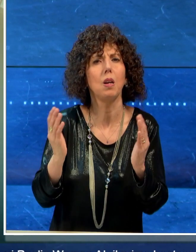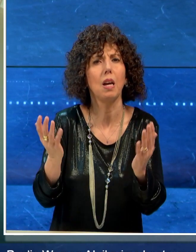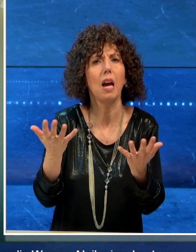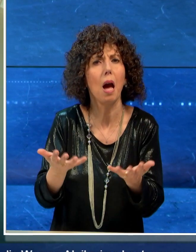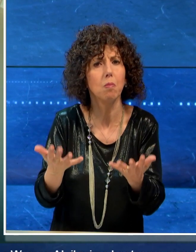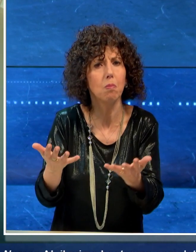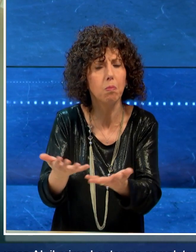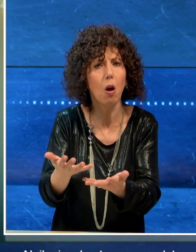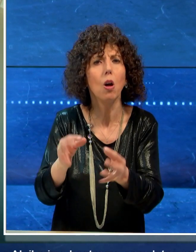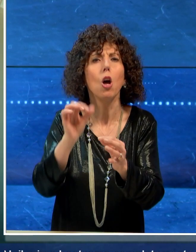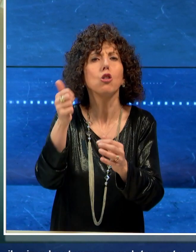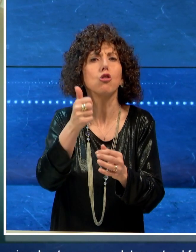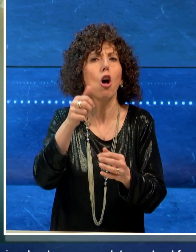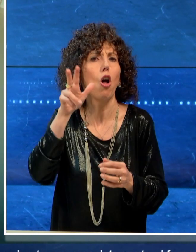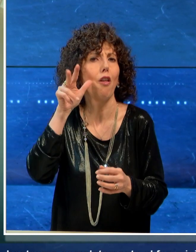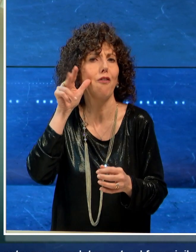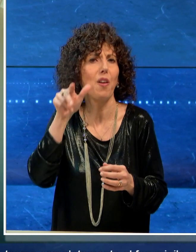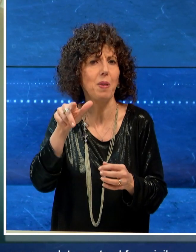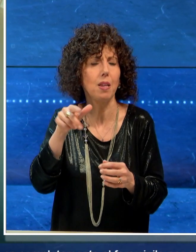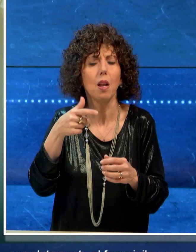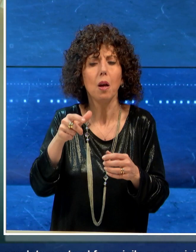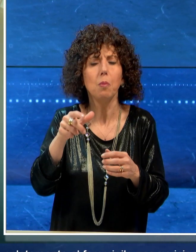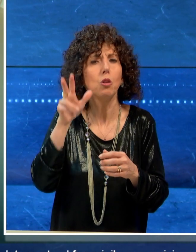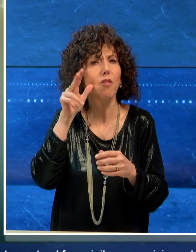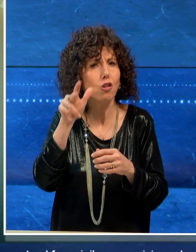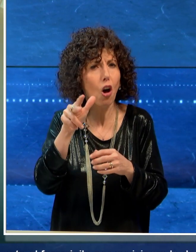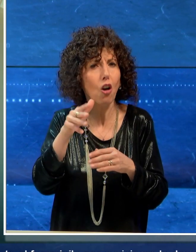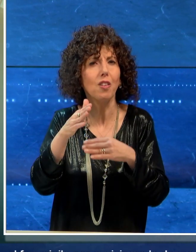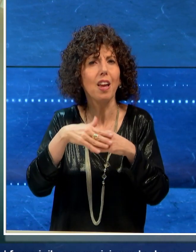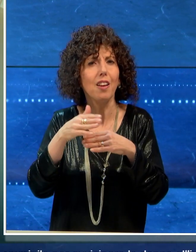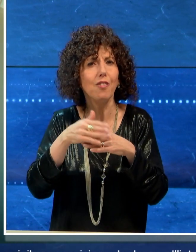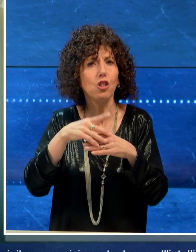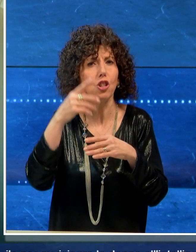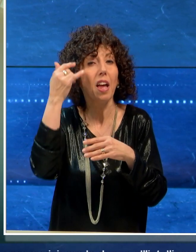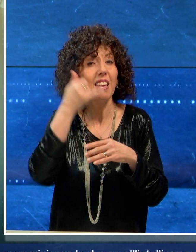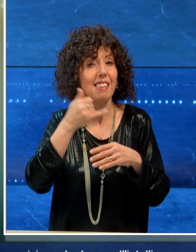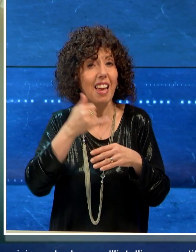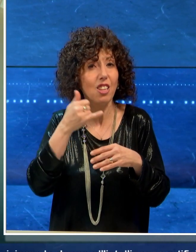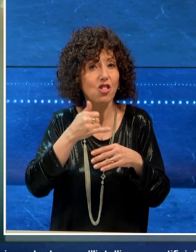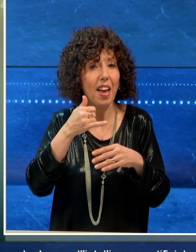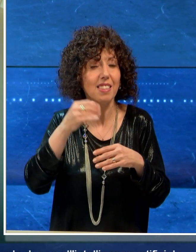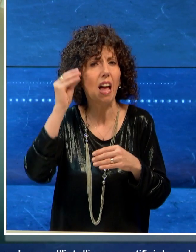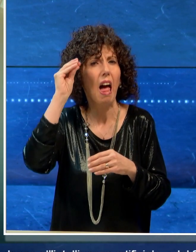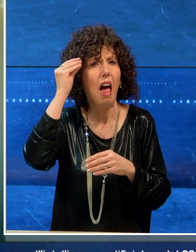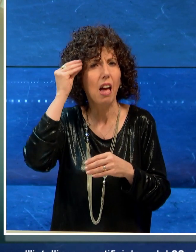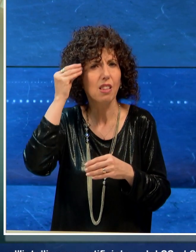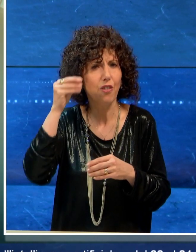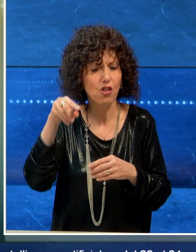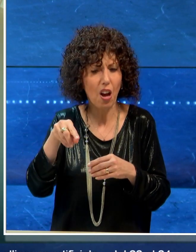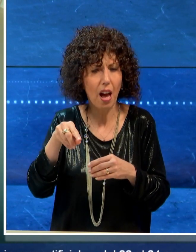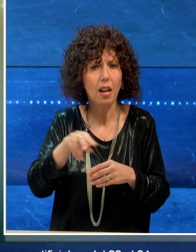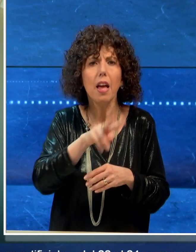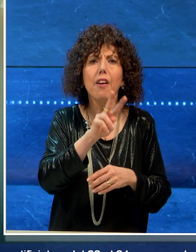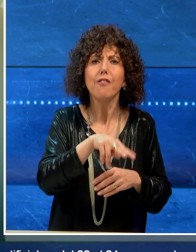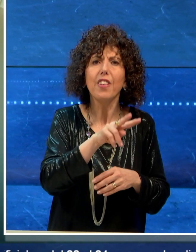al femminile per avvicinare le donne all'intelligenza artificiale dal 22 al